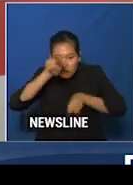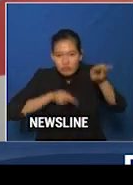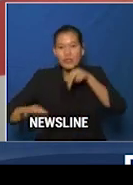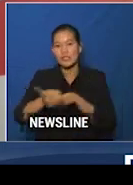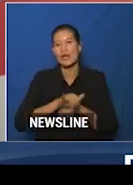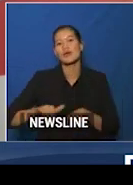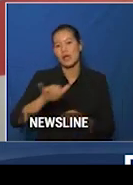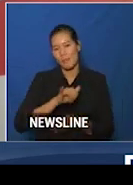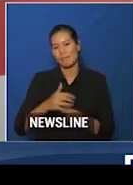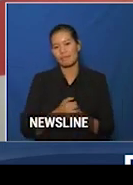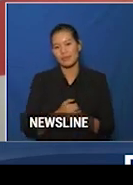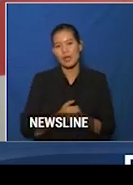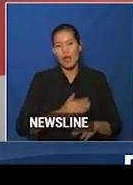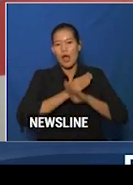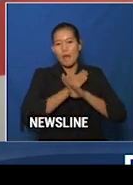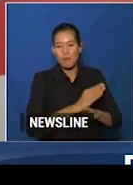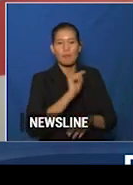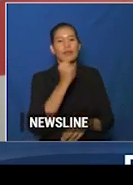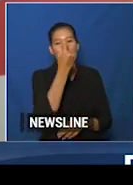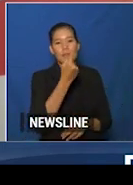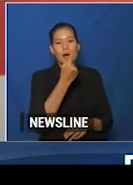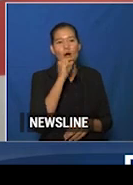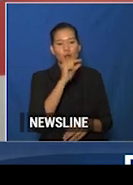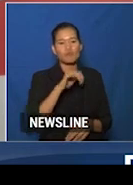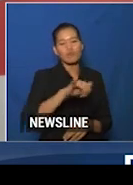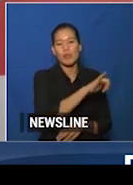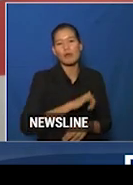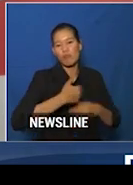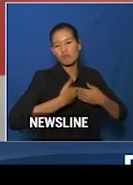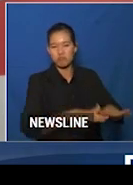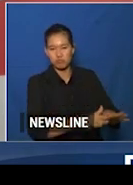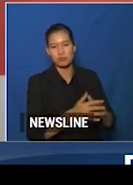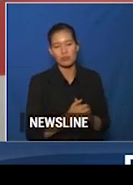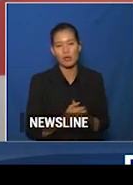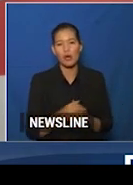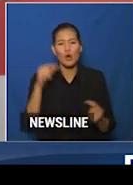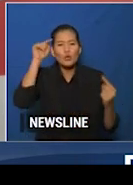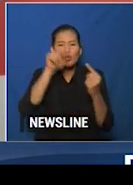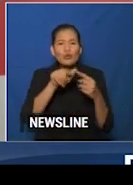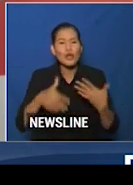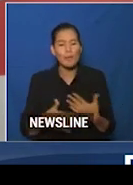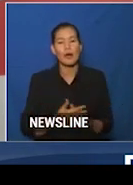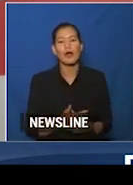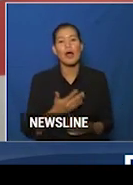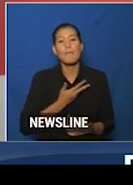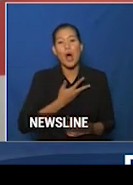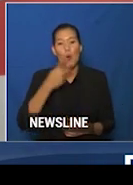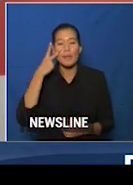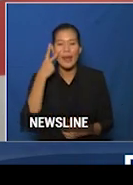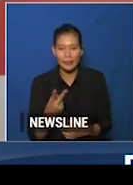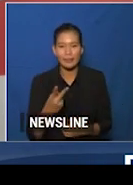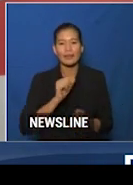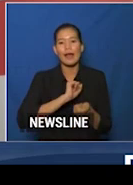penapisan awal secara massal Tujuannya adalah untuk menemukan kasus-kasus